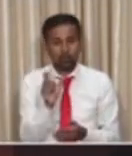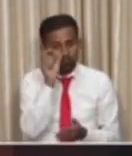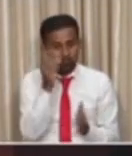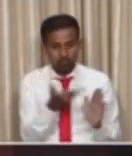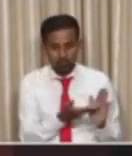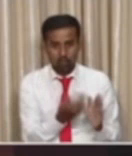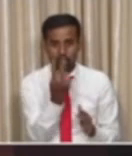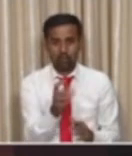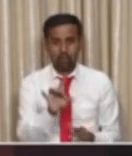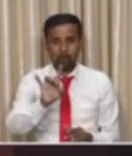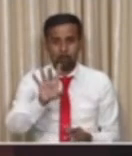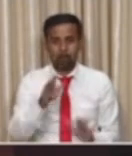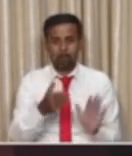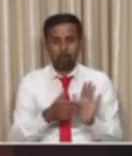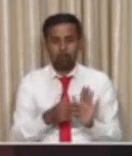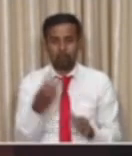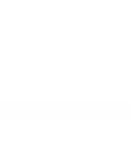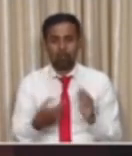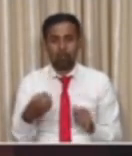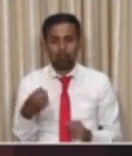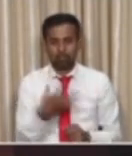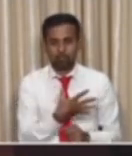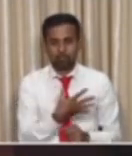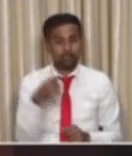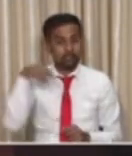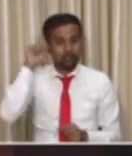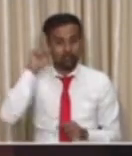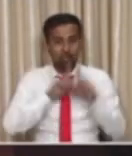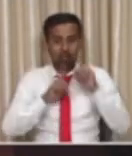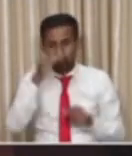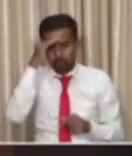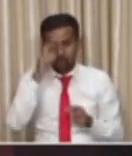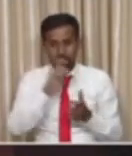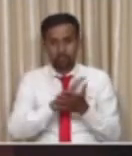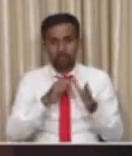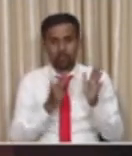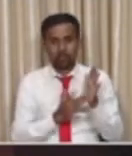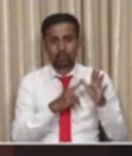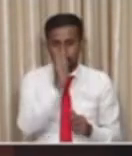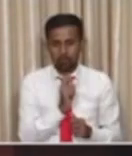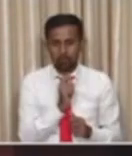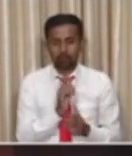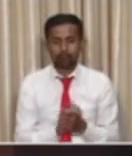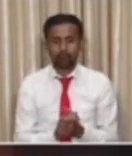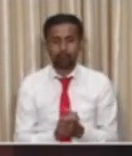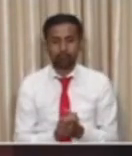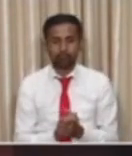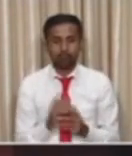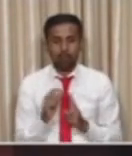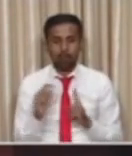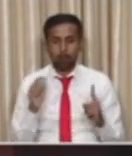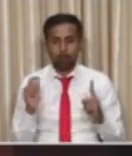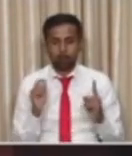කැමති 2015 මාර්තු 3 අඟහරුවාදා එවකට කතානායකතුමා චමල් රාජපක්ෂ මැතිතුමා විශේෂයෙන්ම